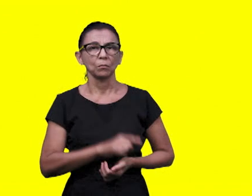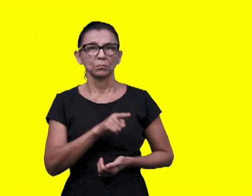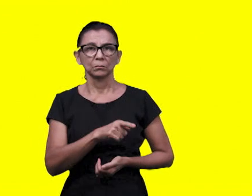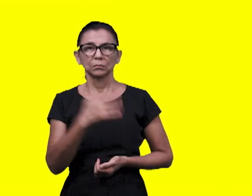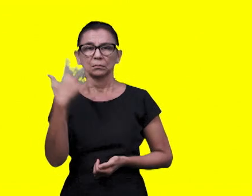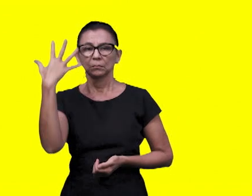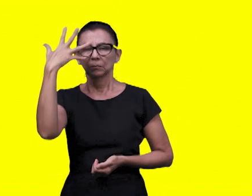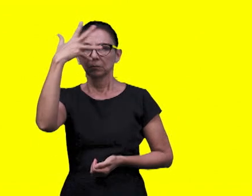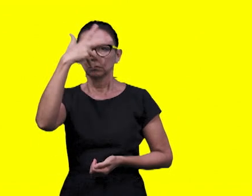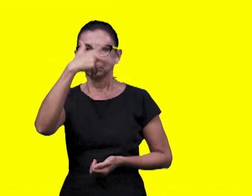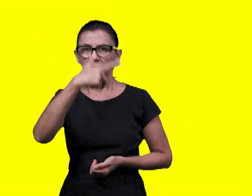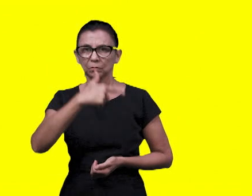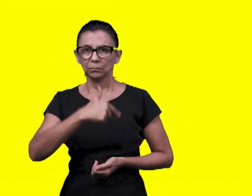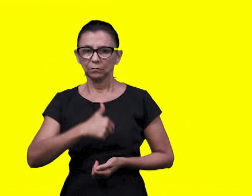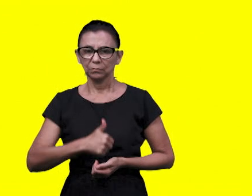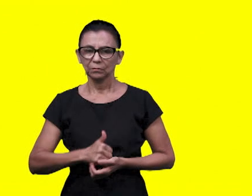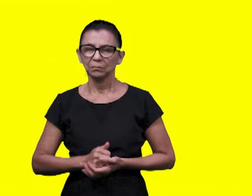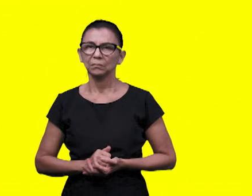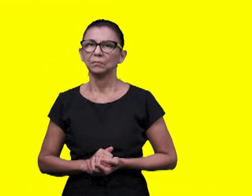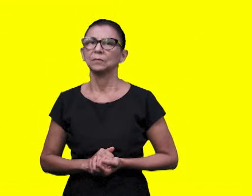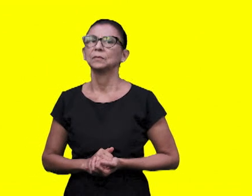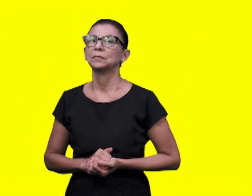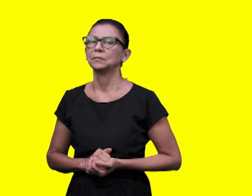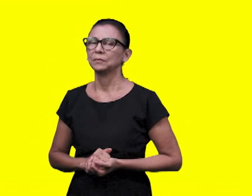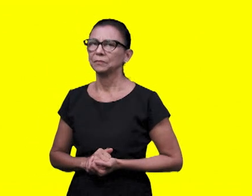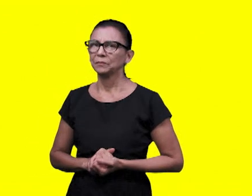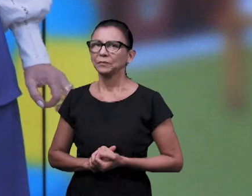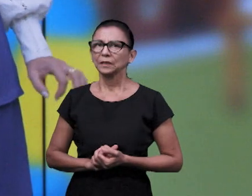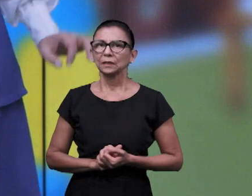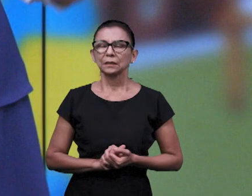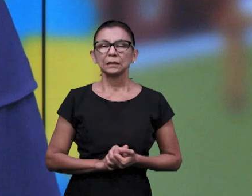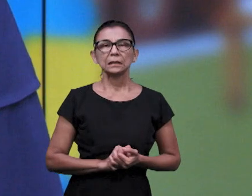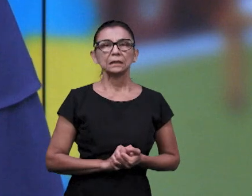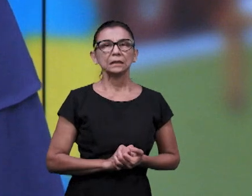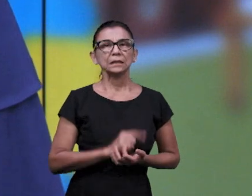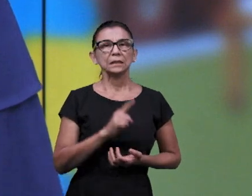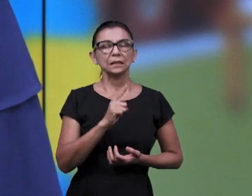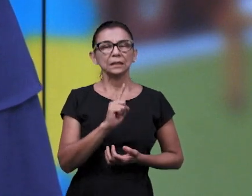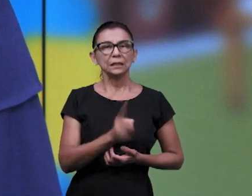Agith l'a eu après Absalom.